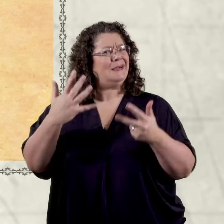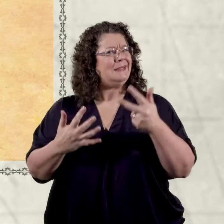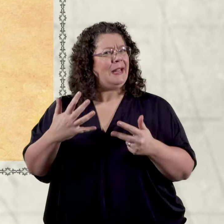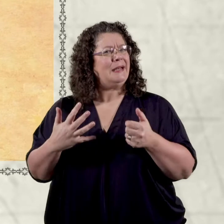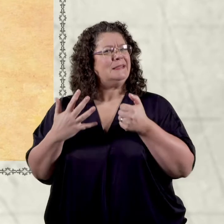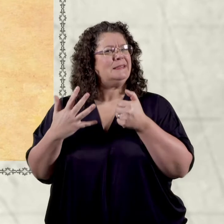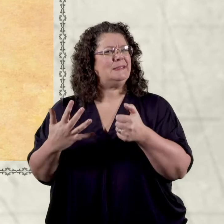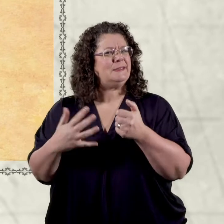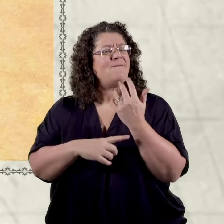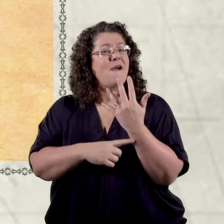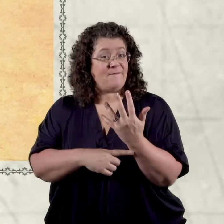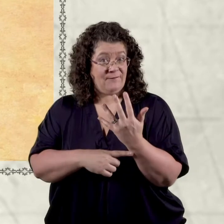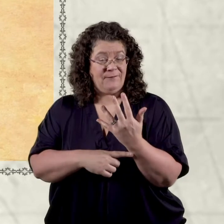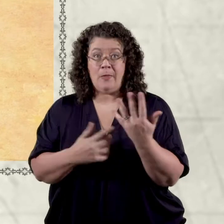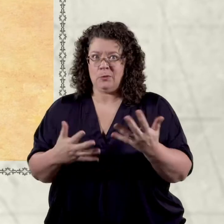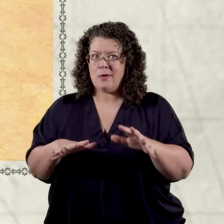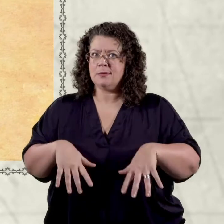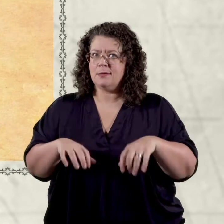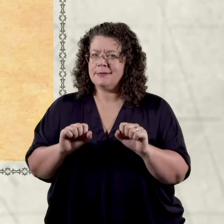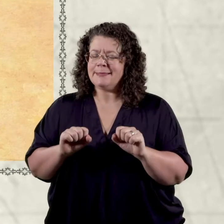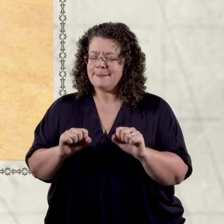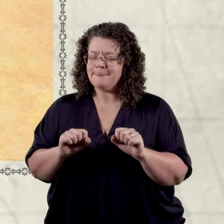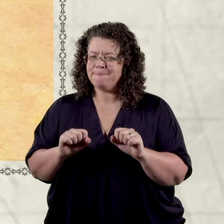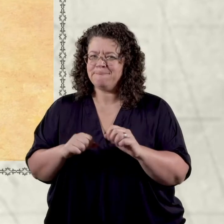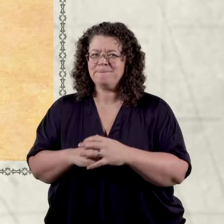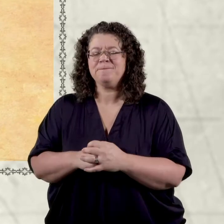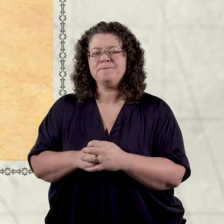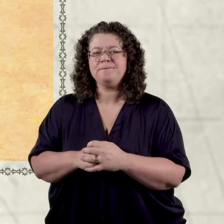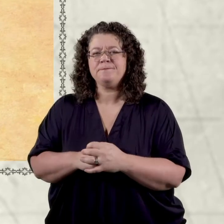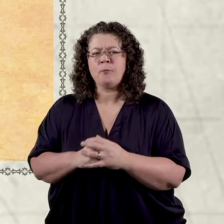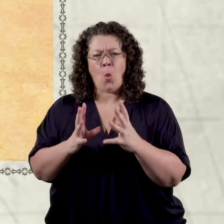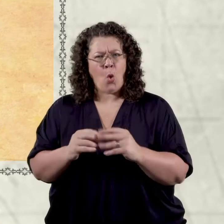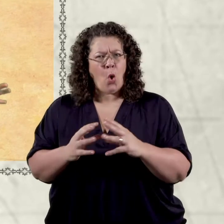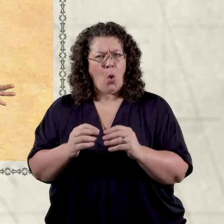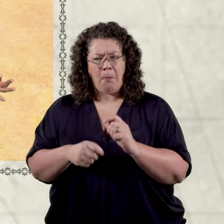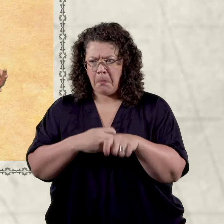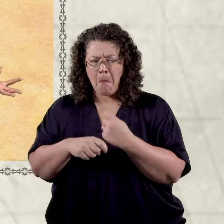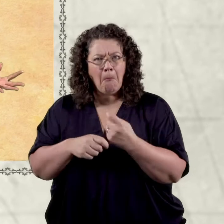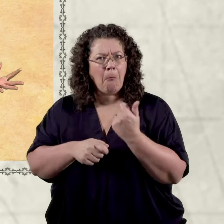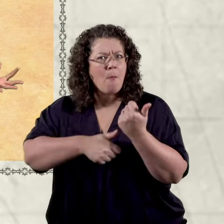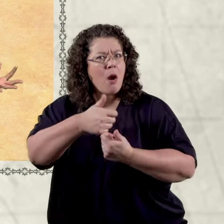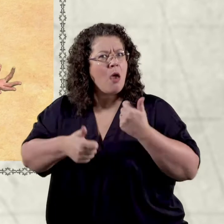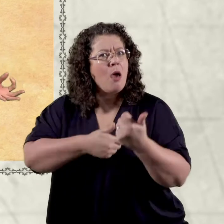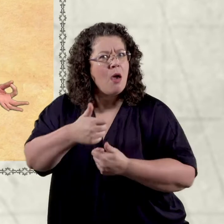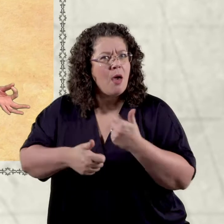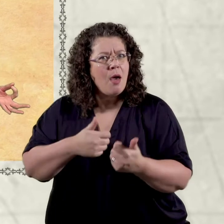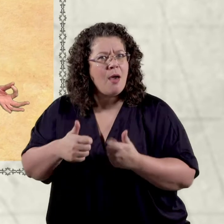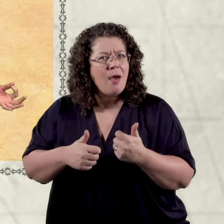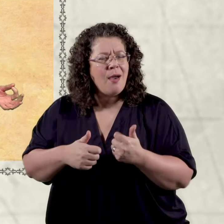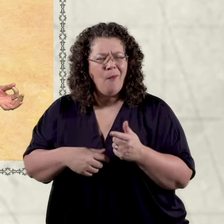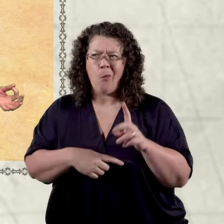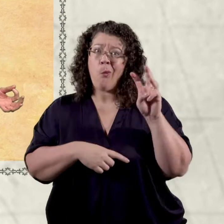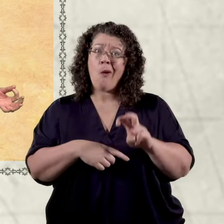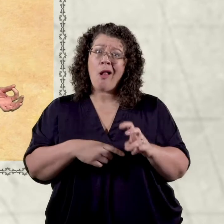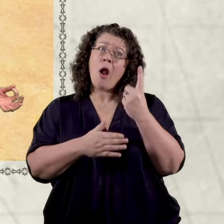1865. Dyma pryd y dechreuwyd y cyfan. Cymru oedd gwlad y gan a gwlad